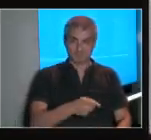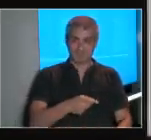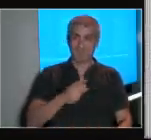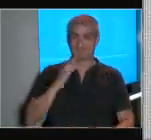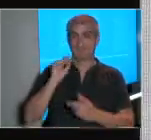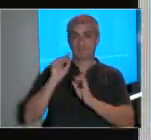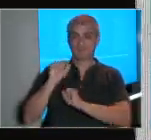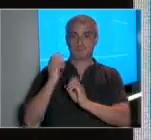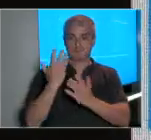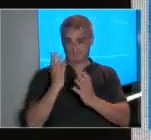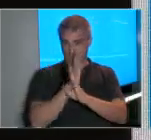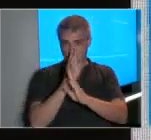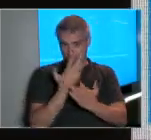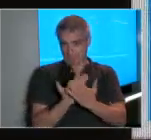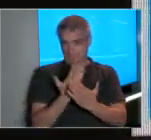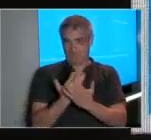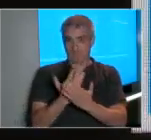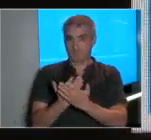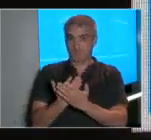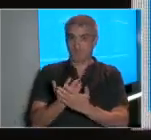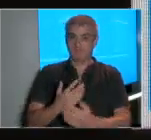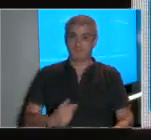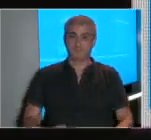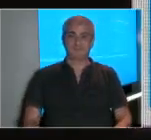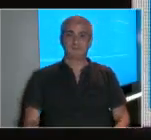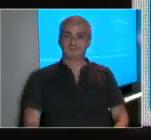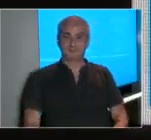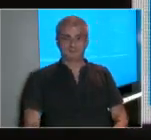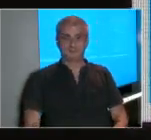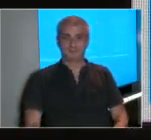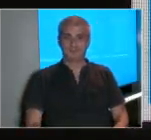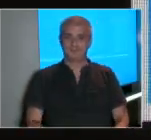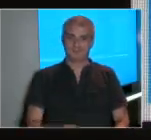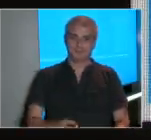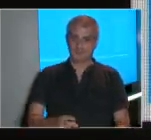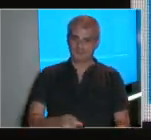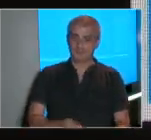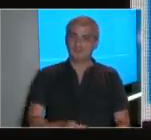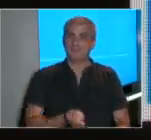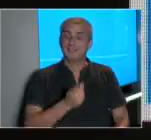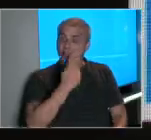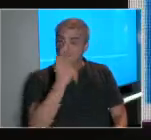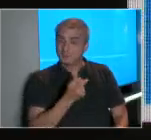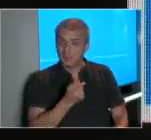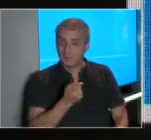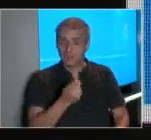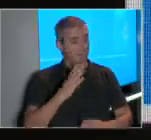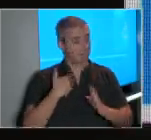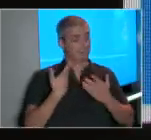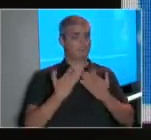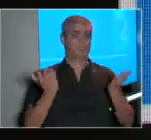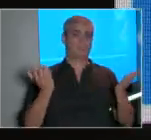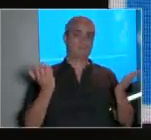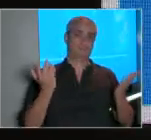תומך טרור. עובדה, 87 חברי כנסת הצביעו בעד החוק הזה, חסר